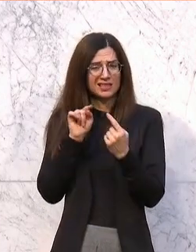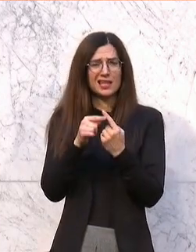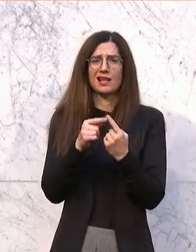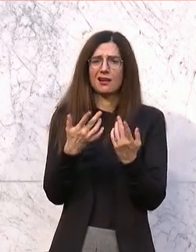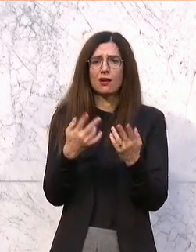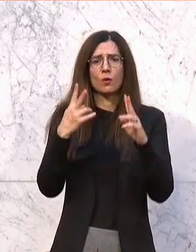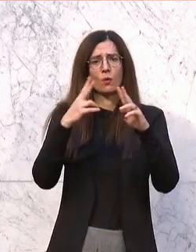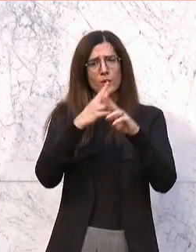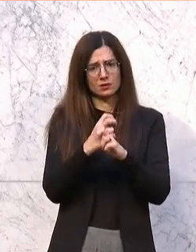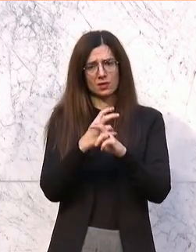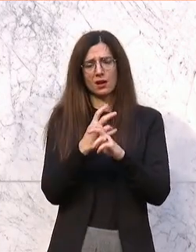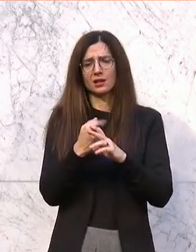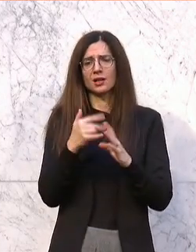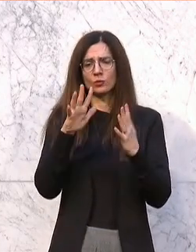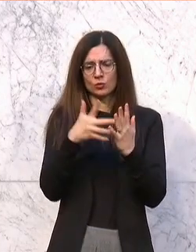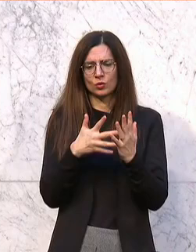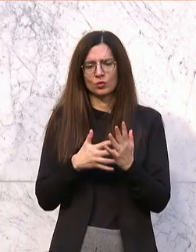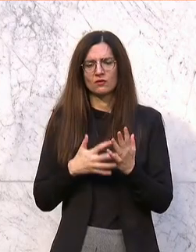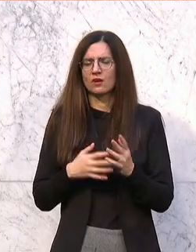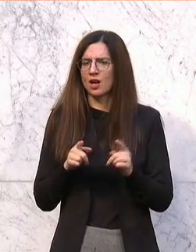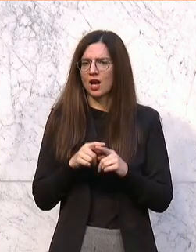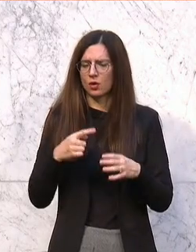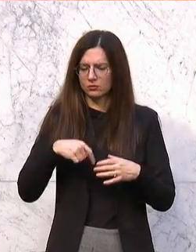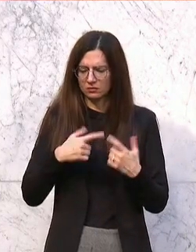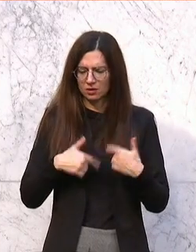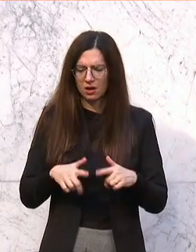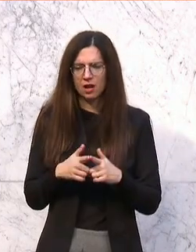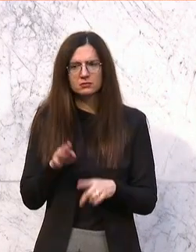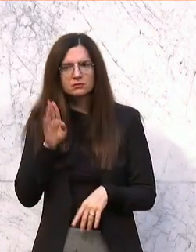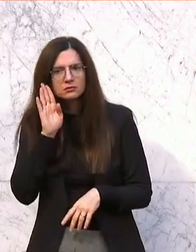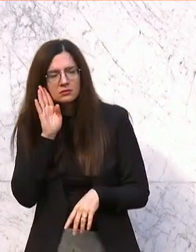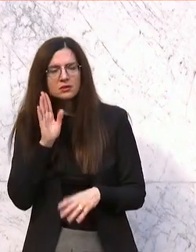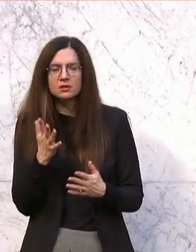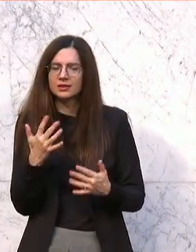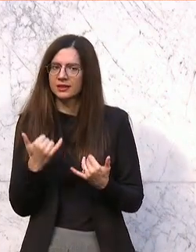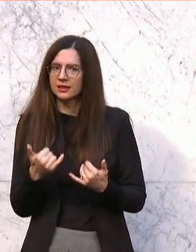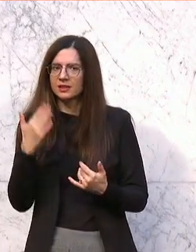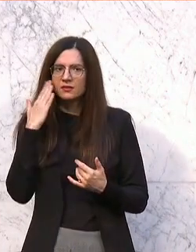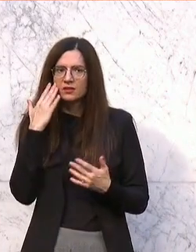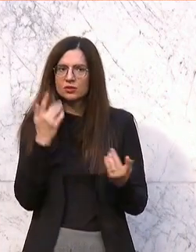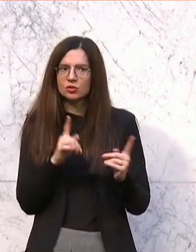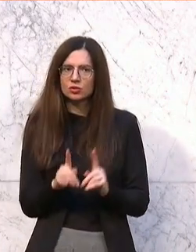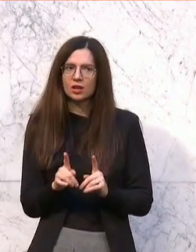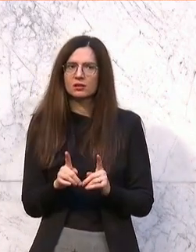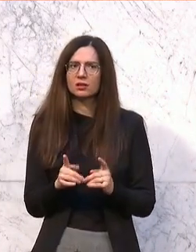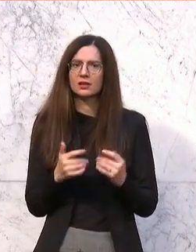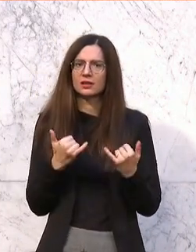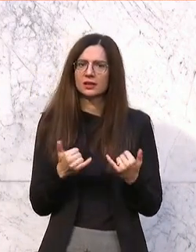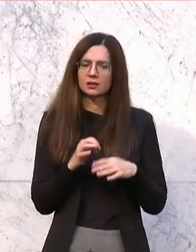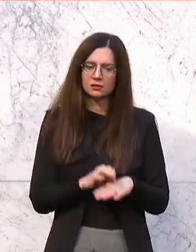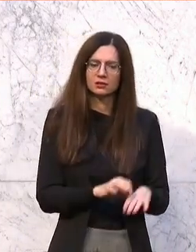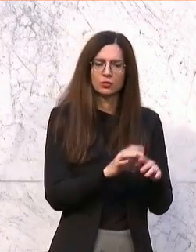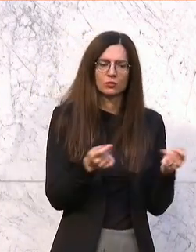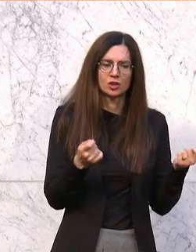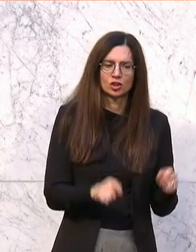Und wie gesagt, die Prüfer sind ja im Lande und weil ich dann gehört habe, nach meinem Wissensstand, wie gesagt, dass wir das jetzt einbringen